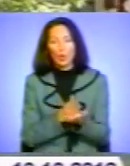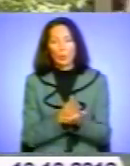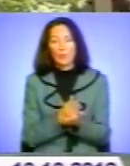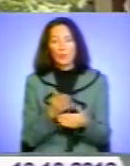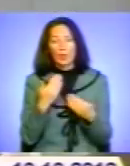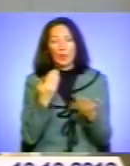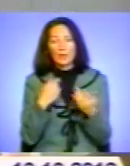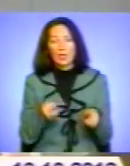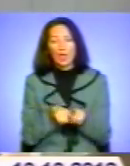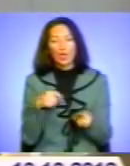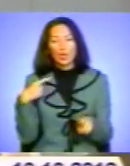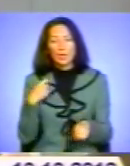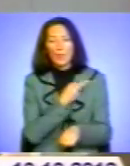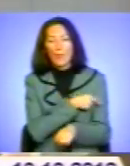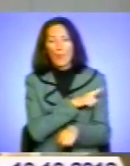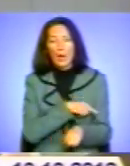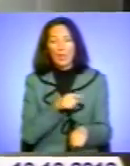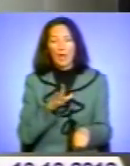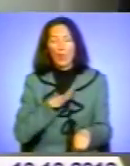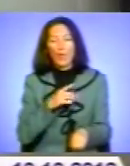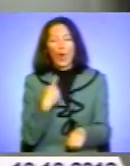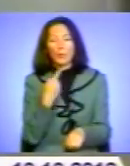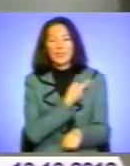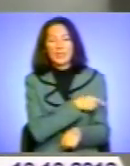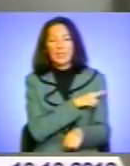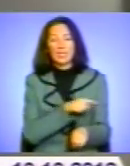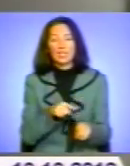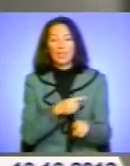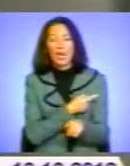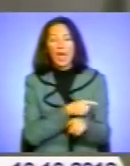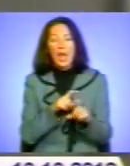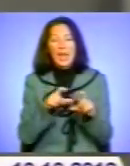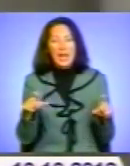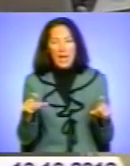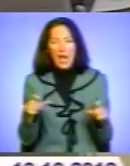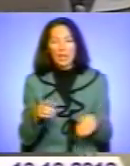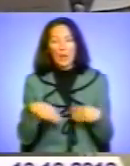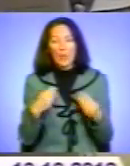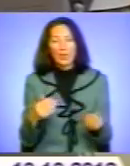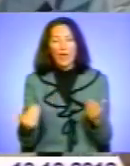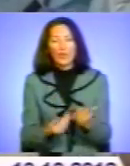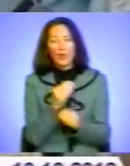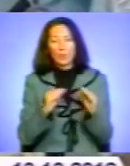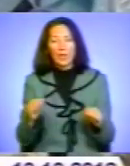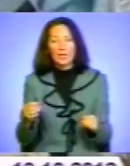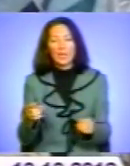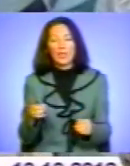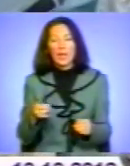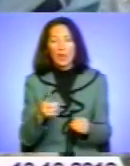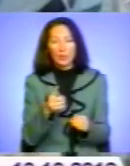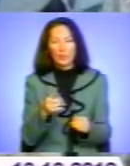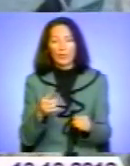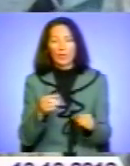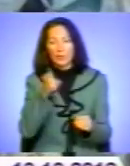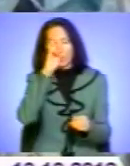одеськими медиками. Микола Азаров побував в обласній клінічній лікарні, передав колективу закладу нове медобладнання та реанімобіль. З держбюджету на оновлення лікарня отримала